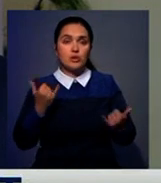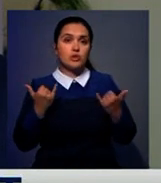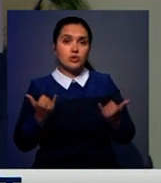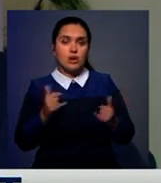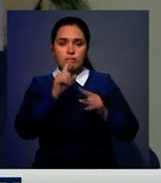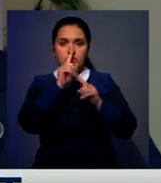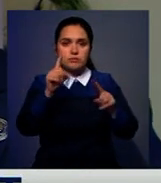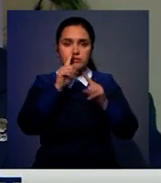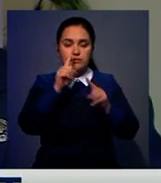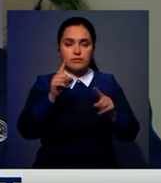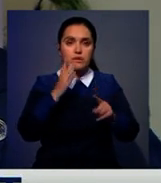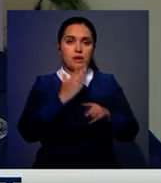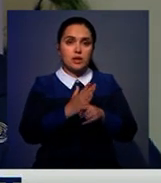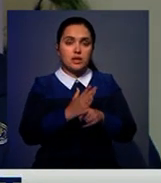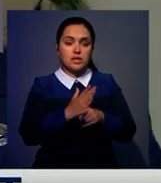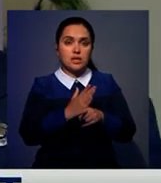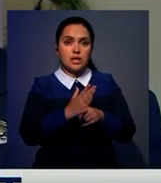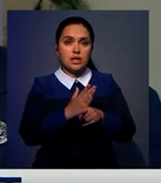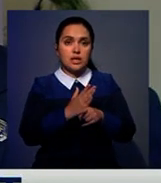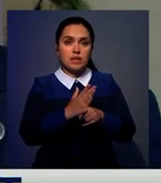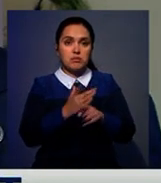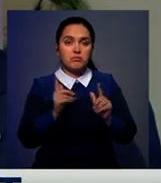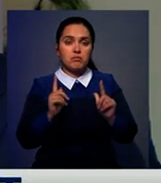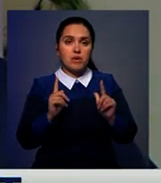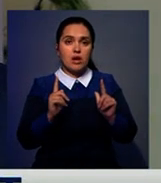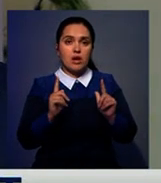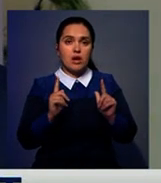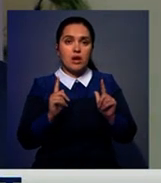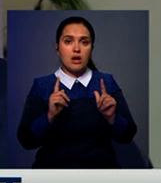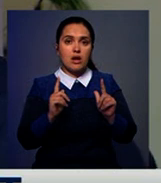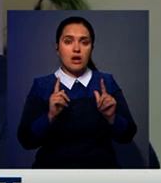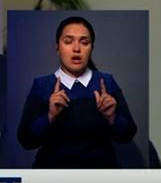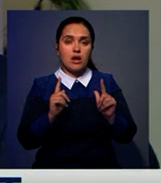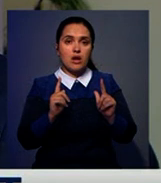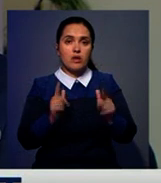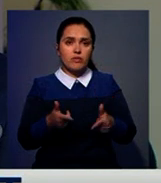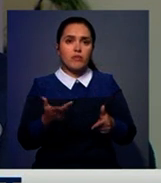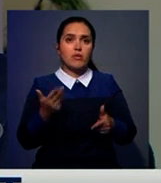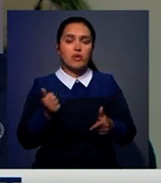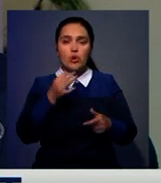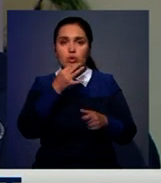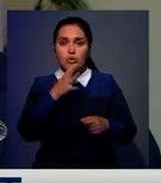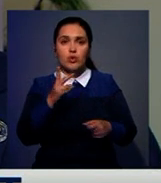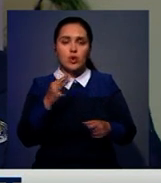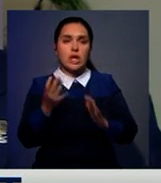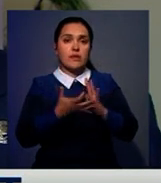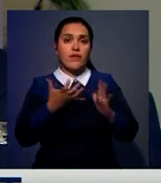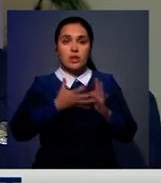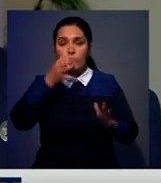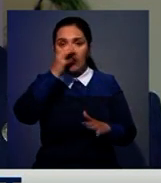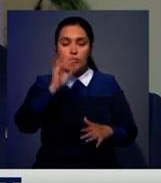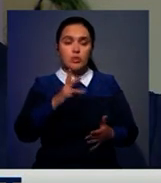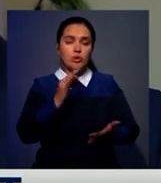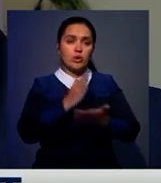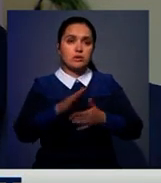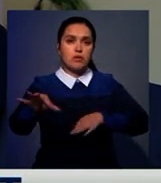настолько креативная, что в принципе готова браться за любое направление. Да, конечно, немножко не хватает опыта, но есть уже проекты, которые